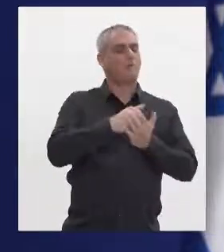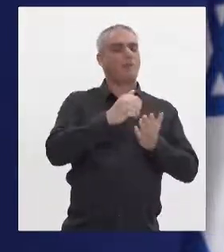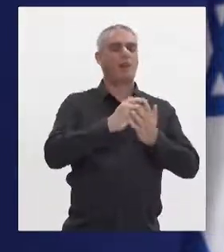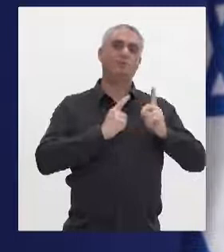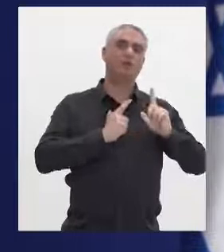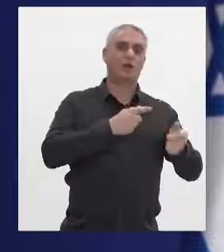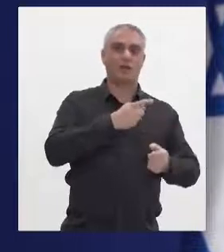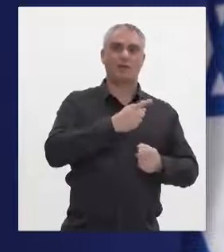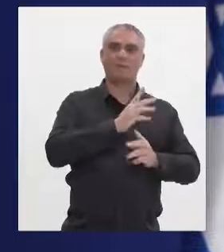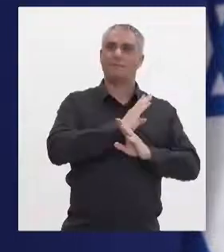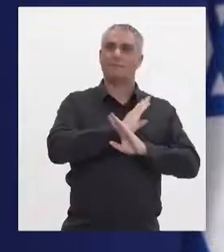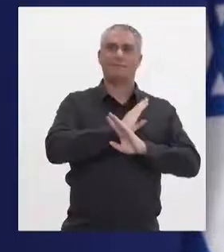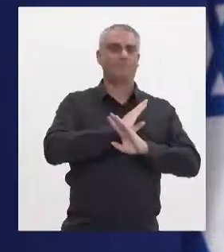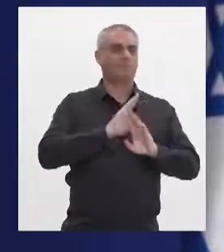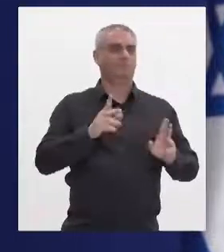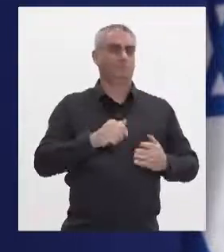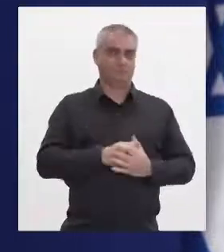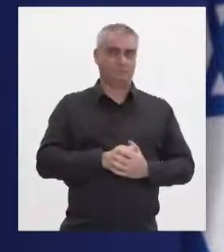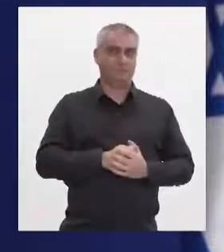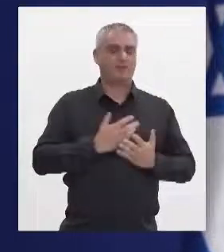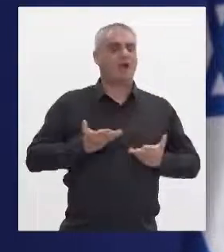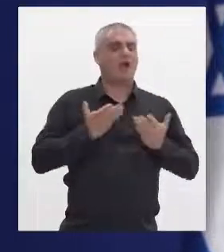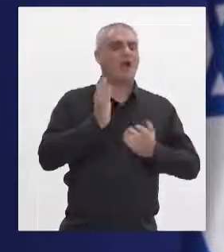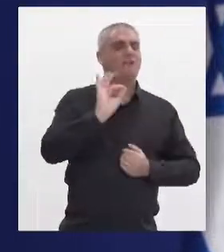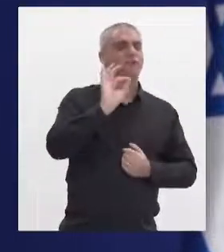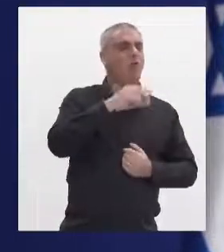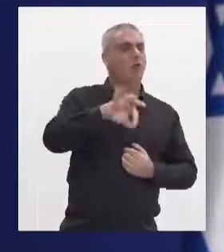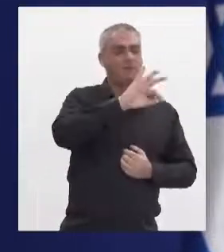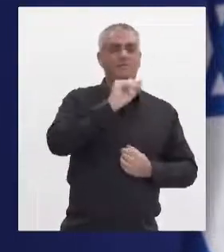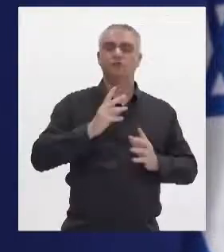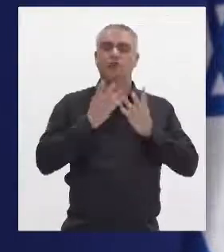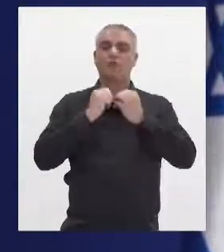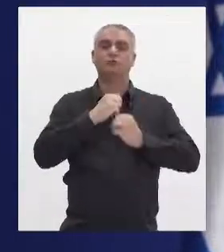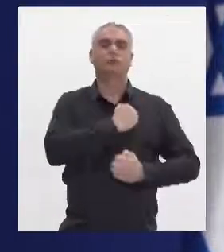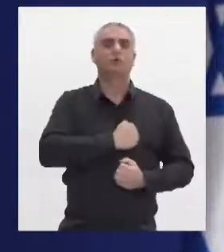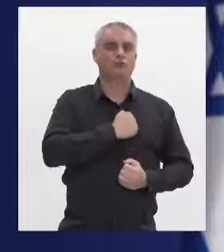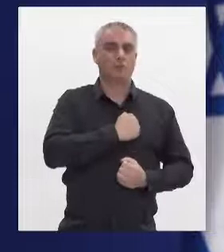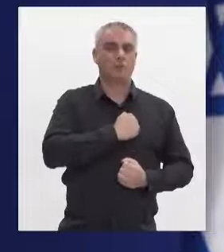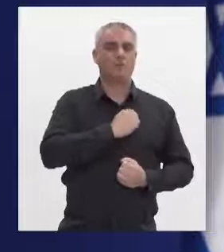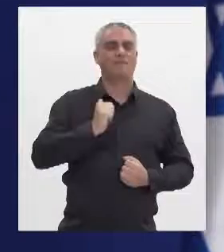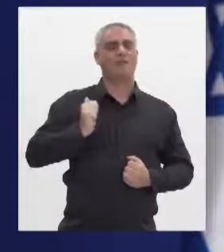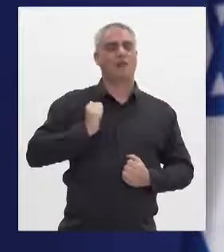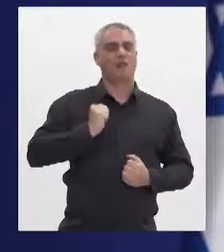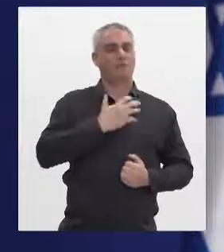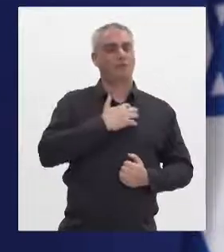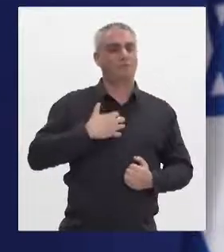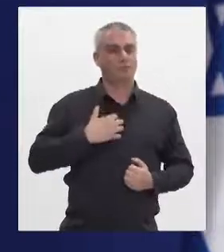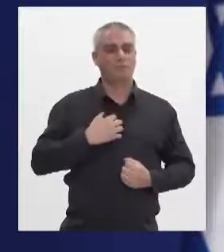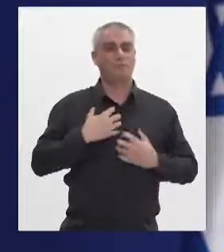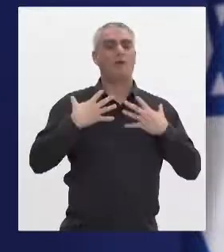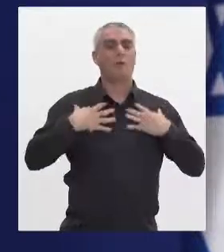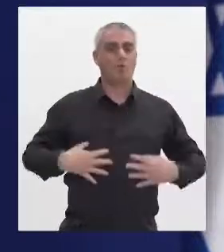להילחם ללא ההקרבה שלהם ההקרבה של המשפחות השקולות ו פצועי צהל בגוף